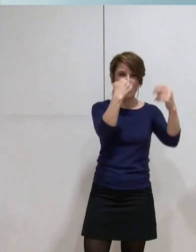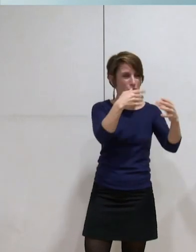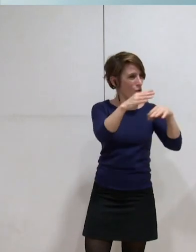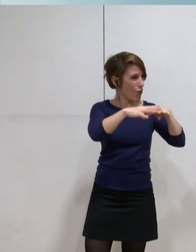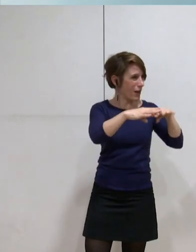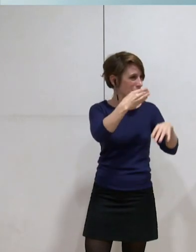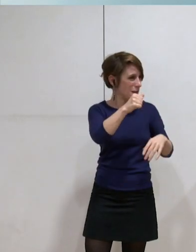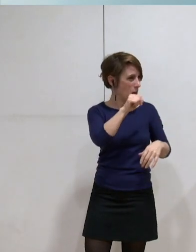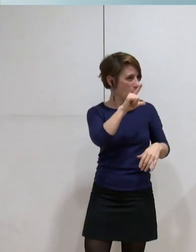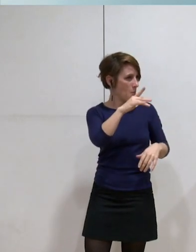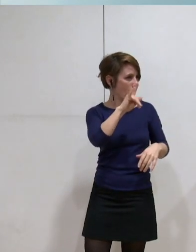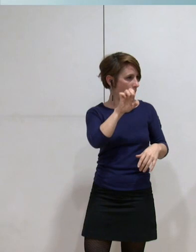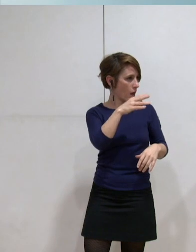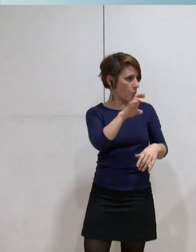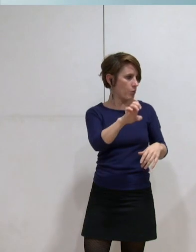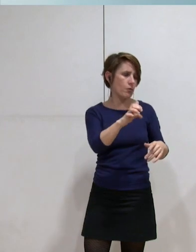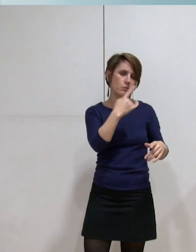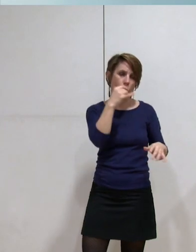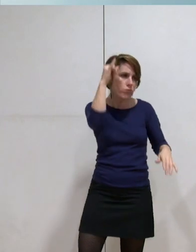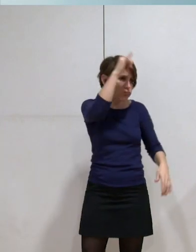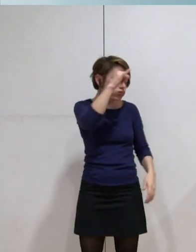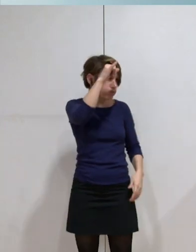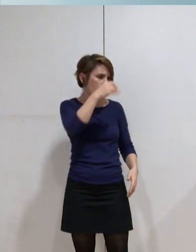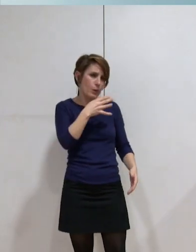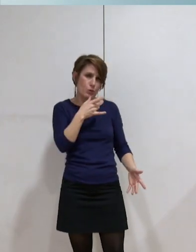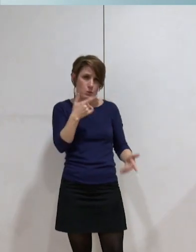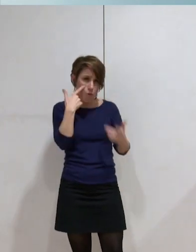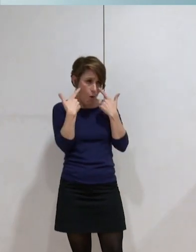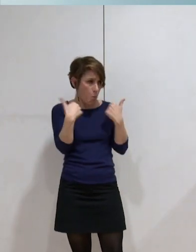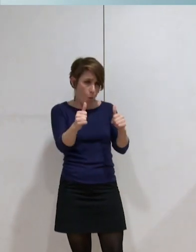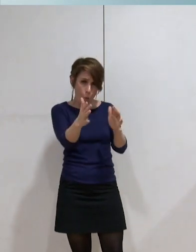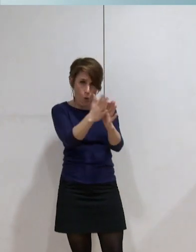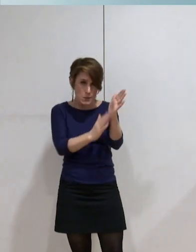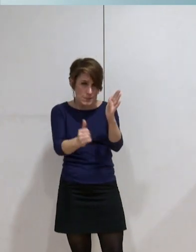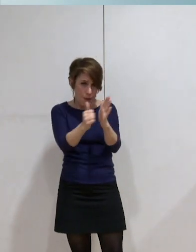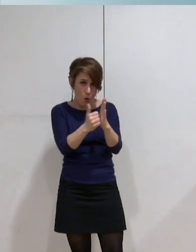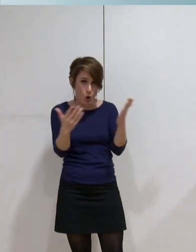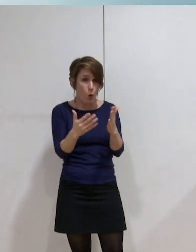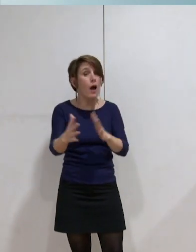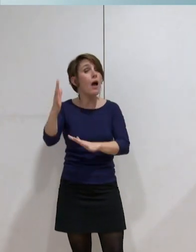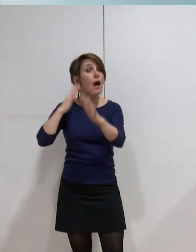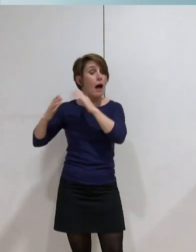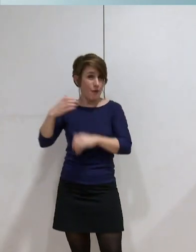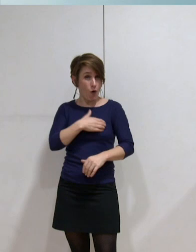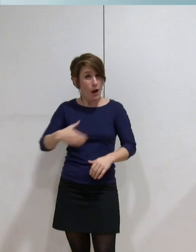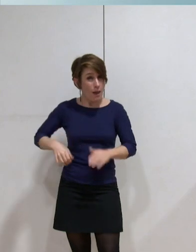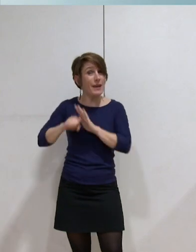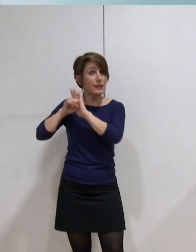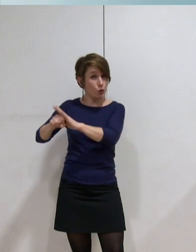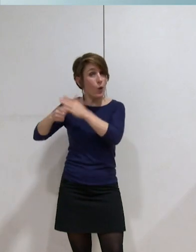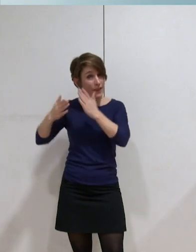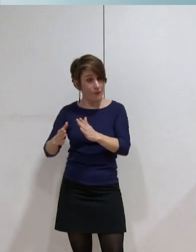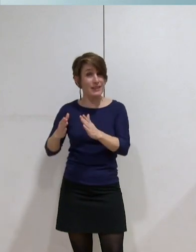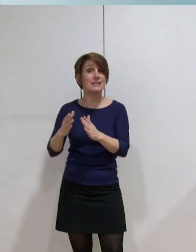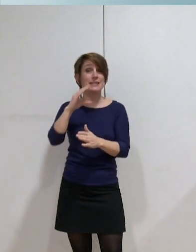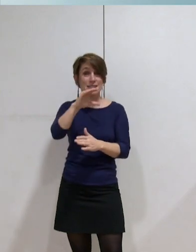et chacun verra la dimension symbolique de tout ça c'est que c'est une municipalité de droite qui avait décidé l'implantation du CCS à la ville